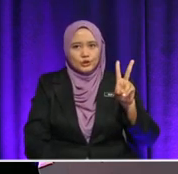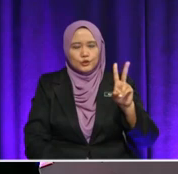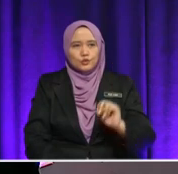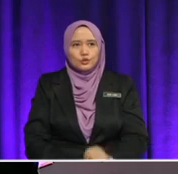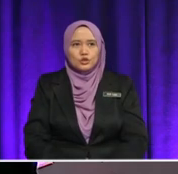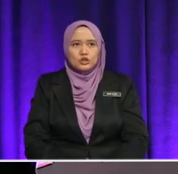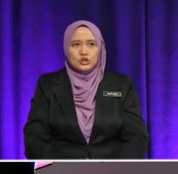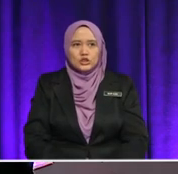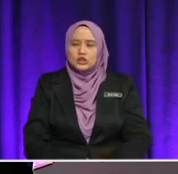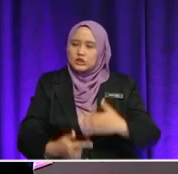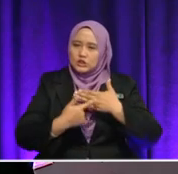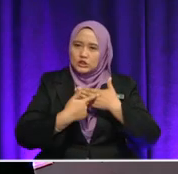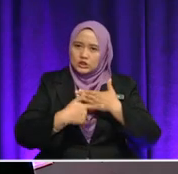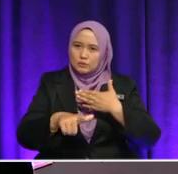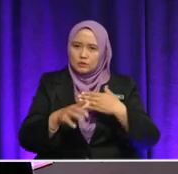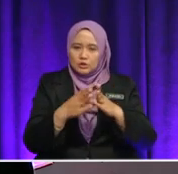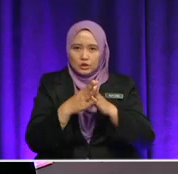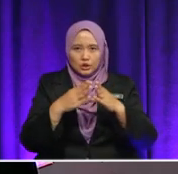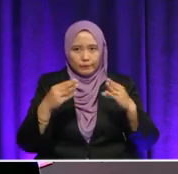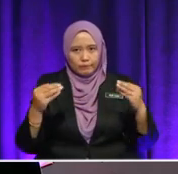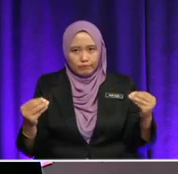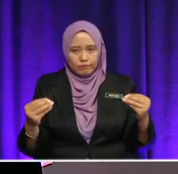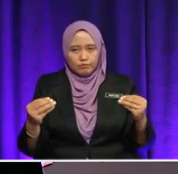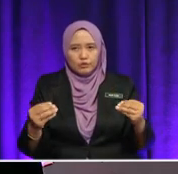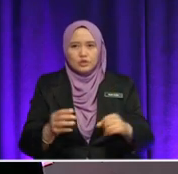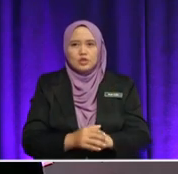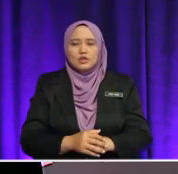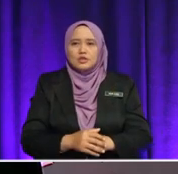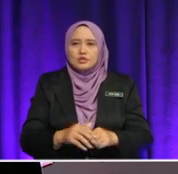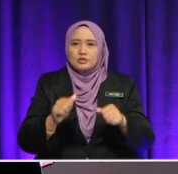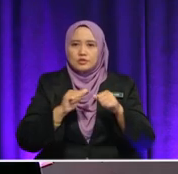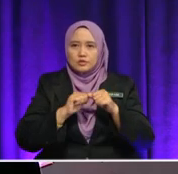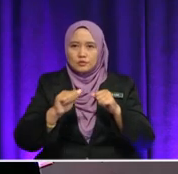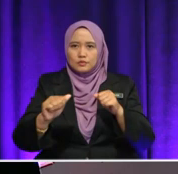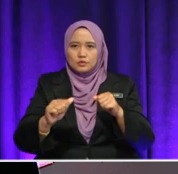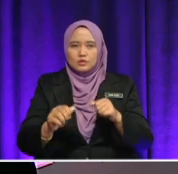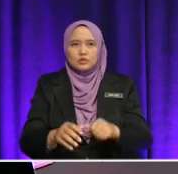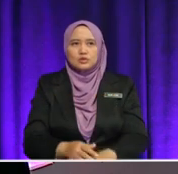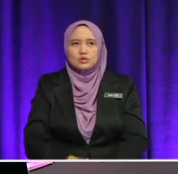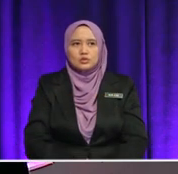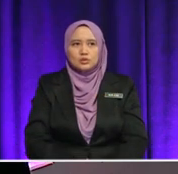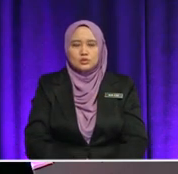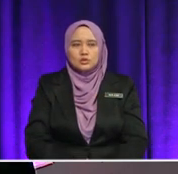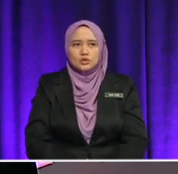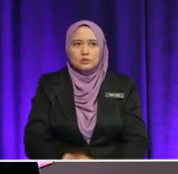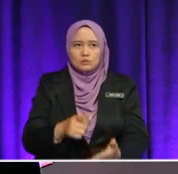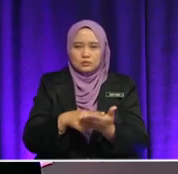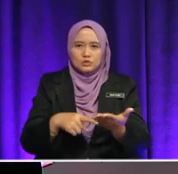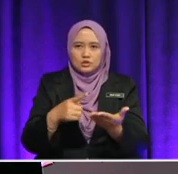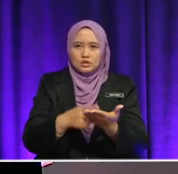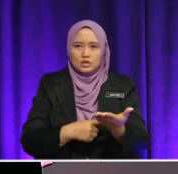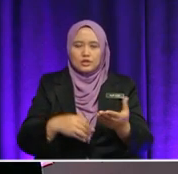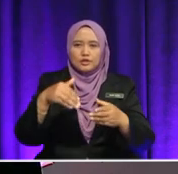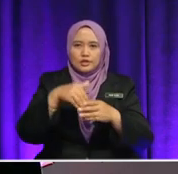selepas selesai dibentuk maka tidak boleh dianjurkan tanpa